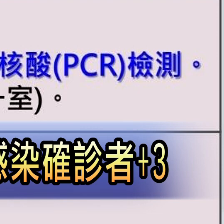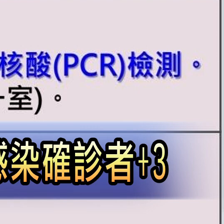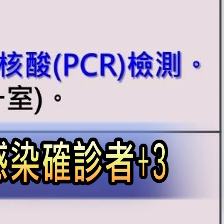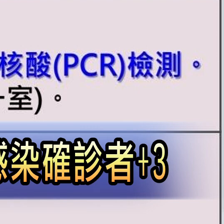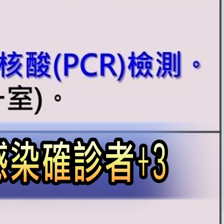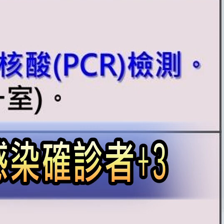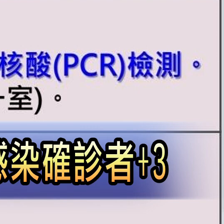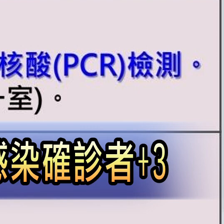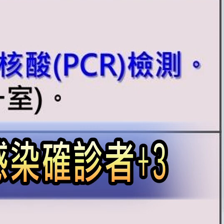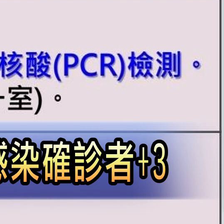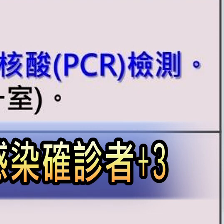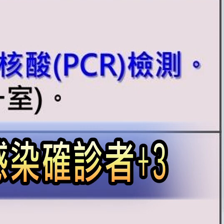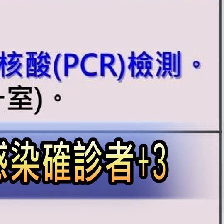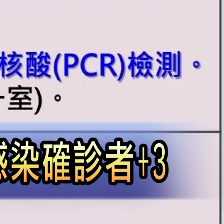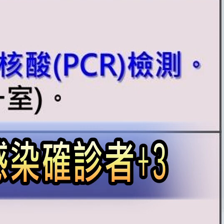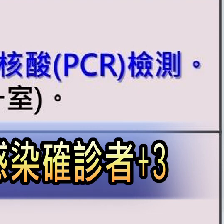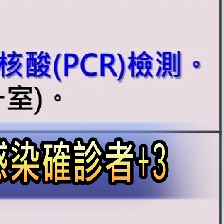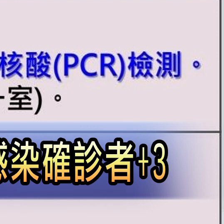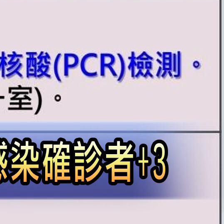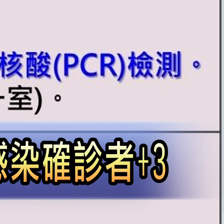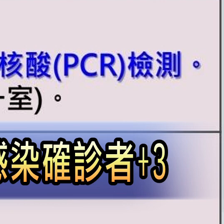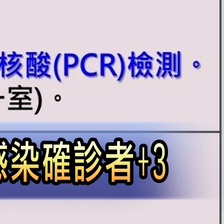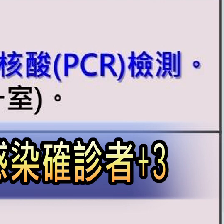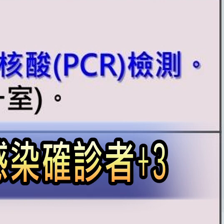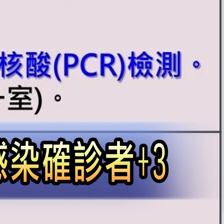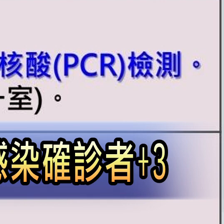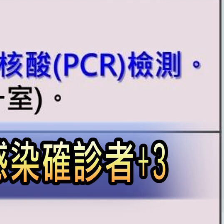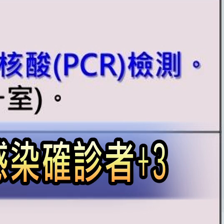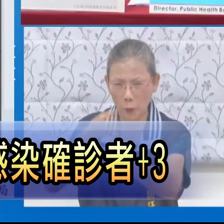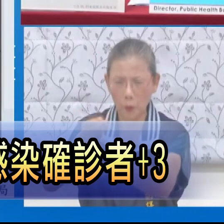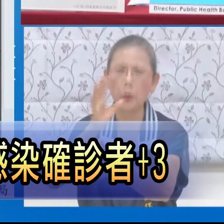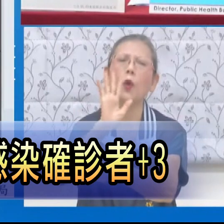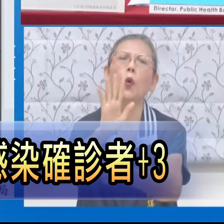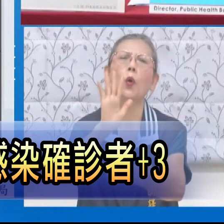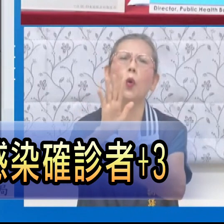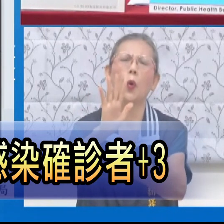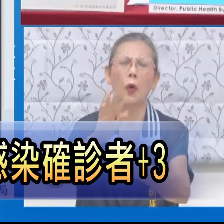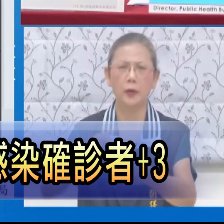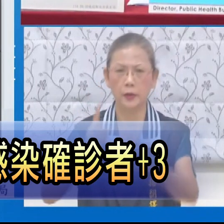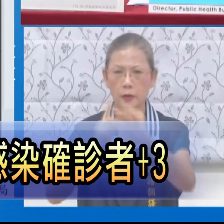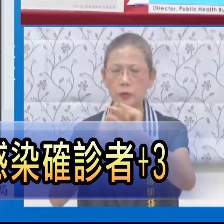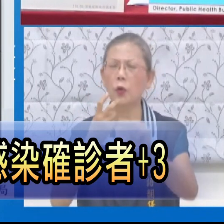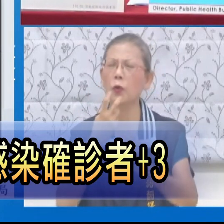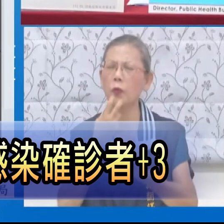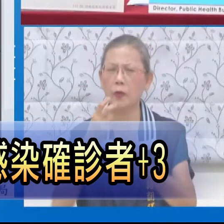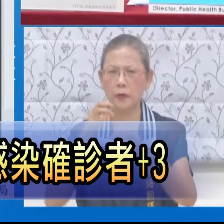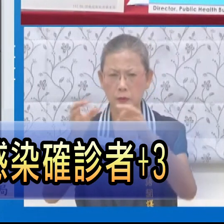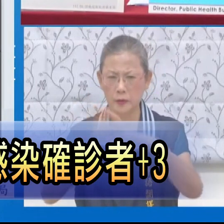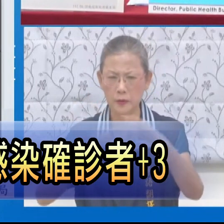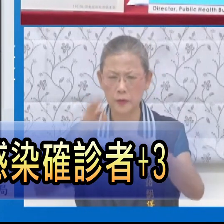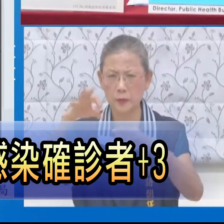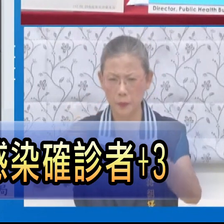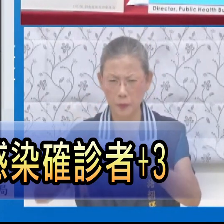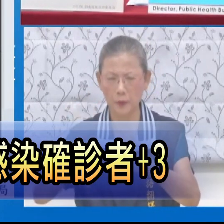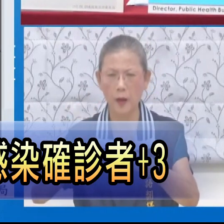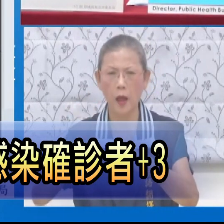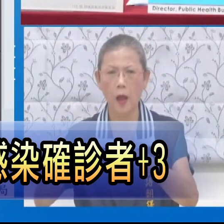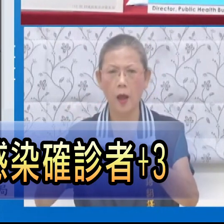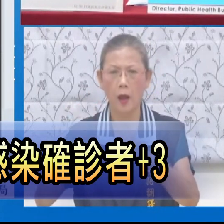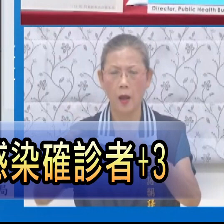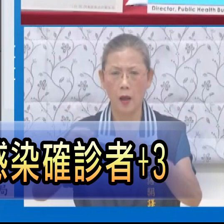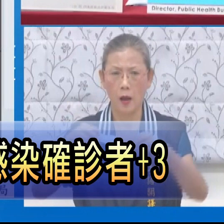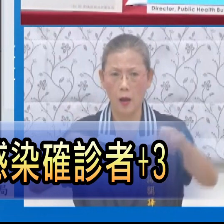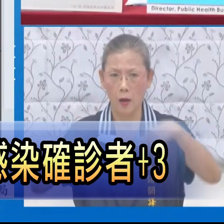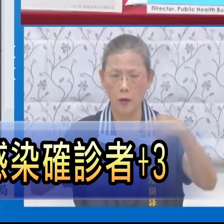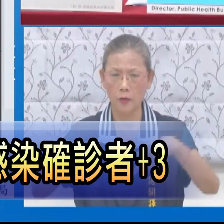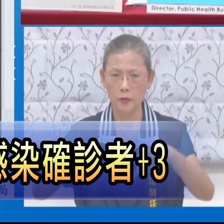行，若是有需要可以由卫生局协助每项医疗资源，企业并需要准备抗原检测测